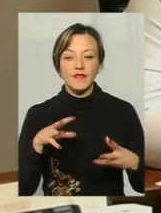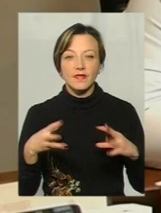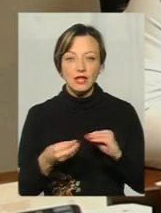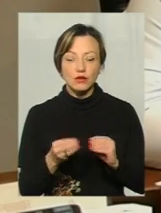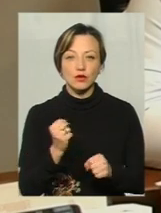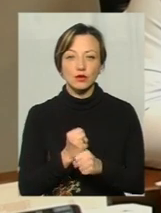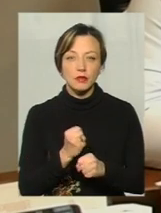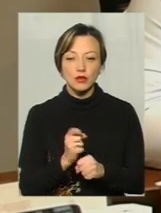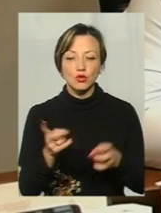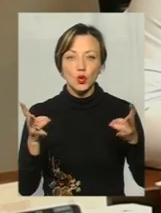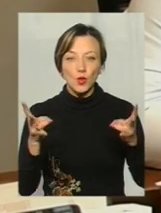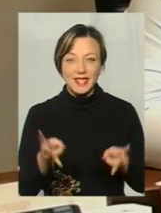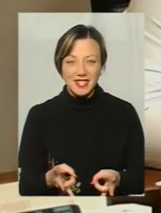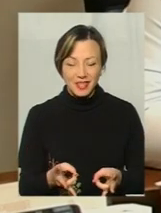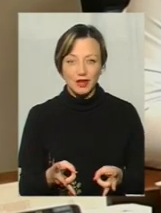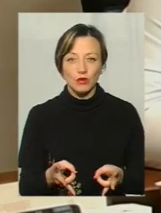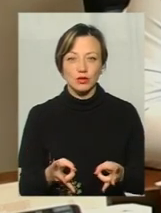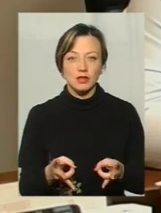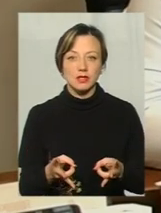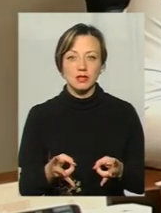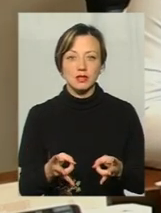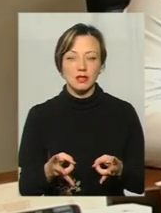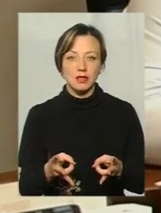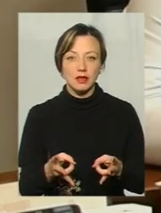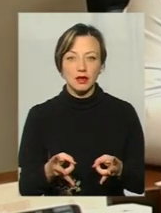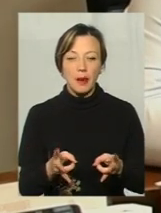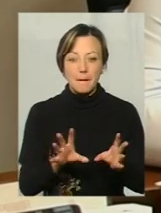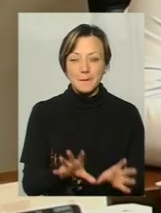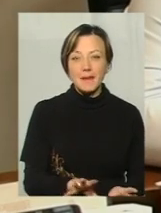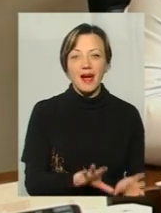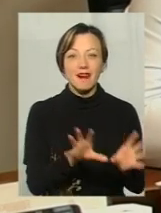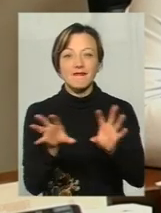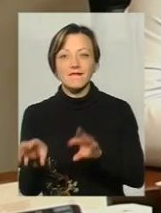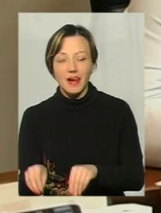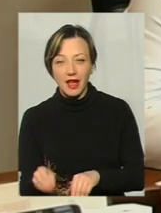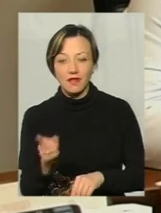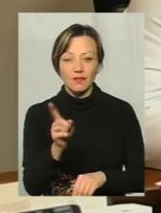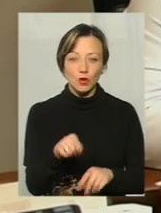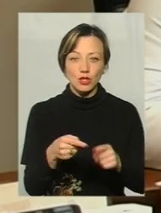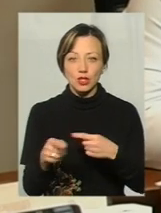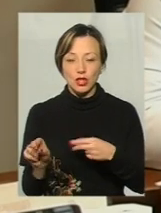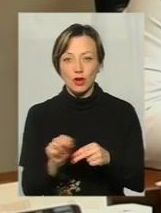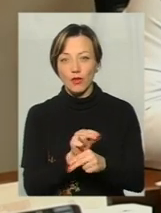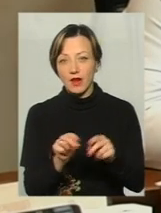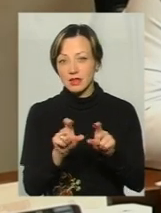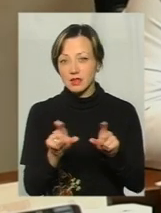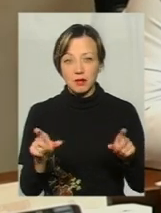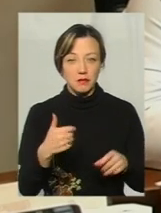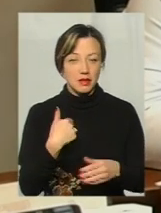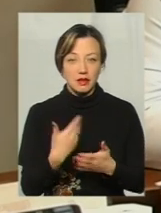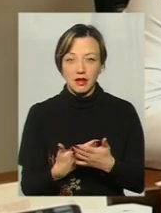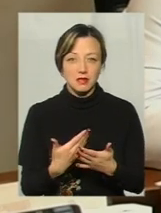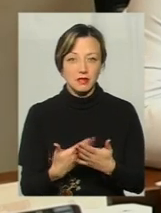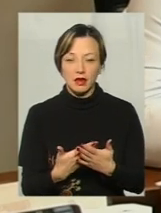висновки зробити щодо доцільності його переведення в той чи інший лікувальний заклад, мені